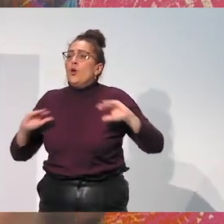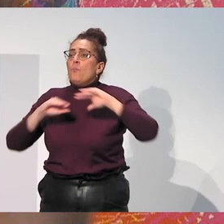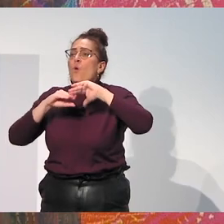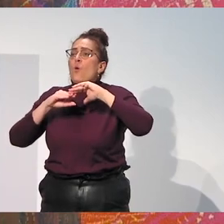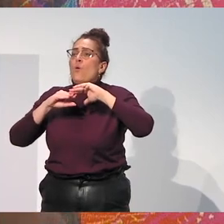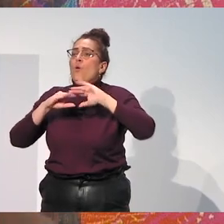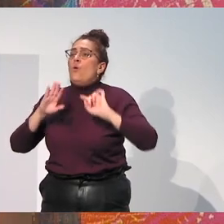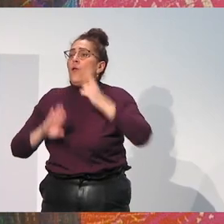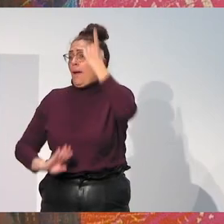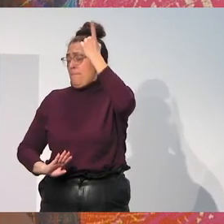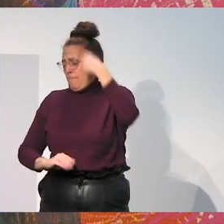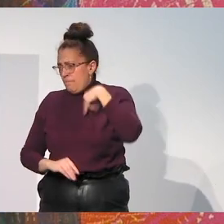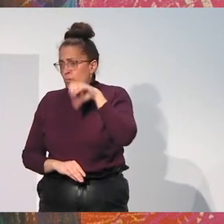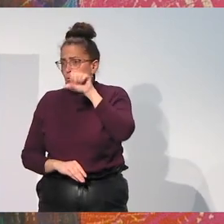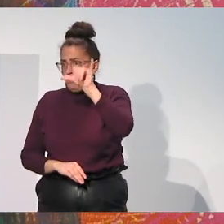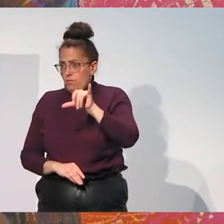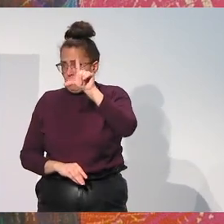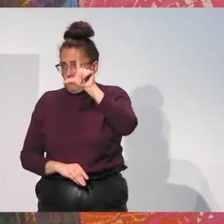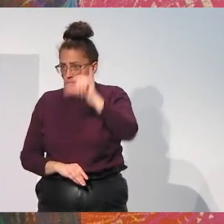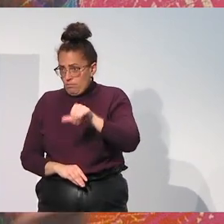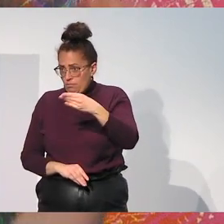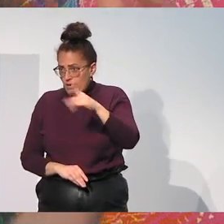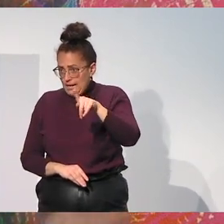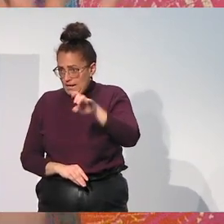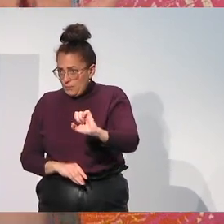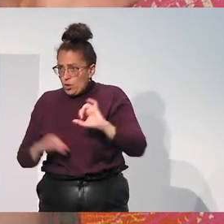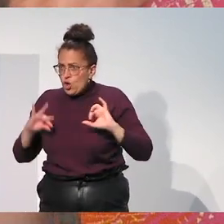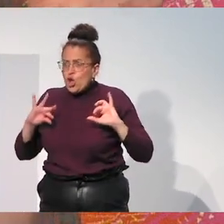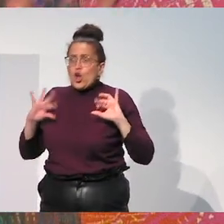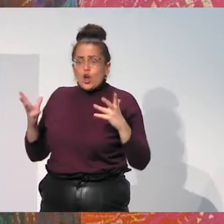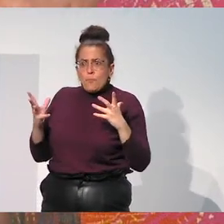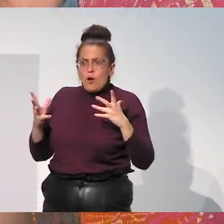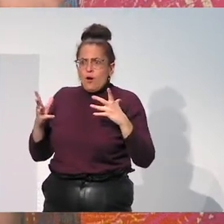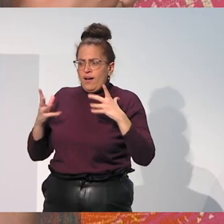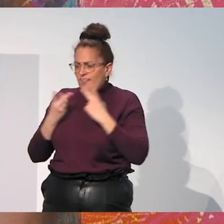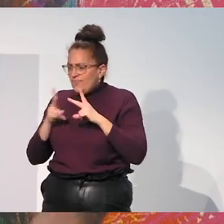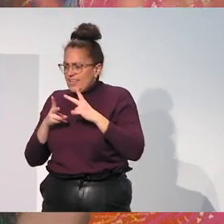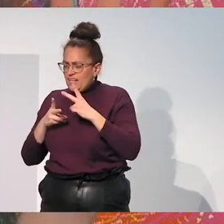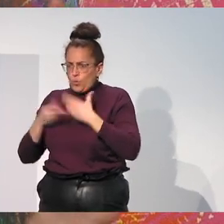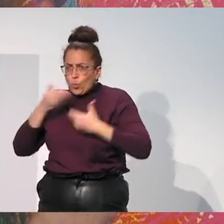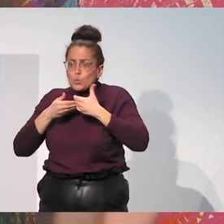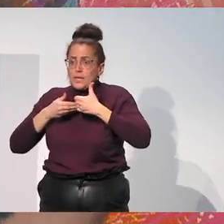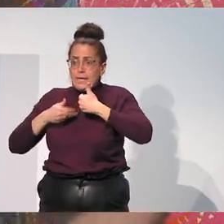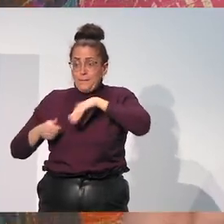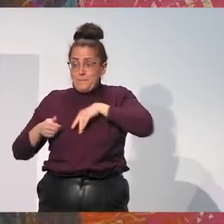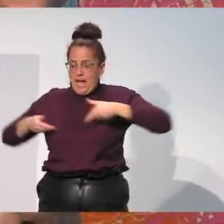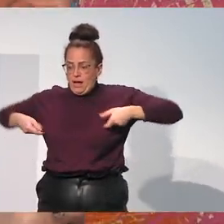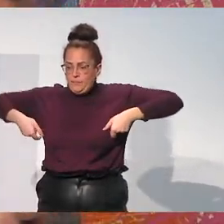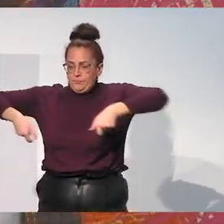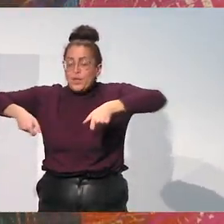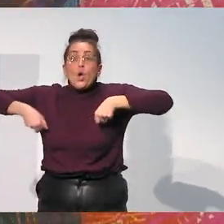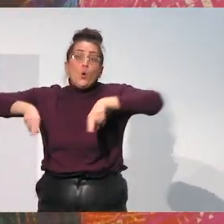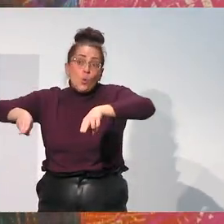chacun, comme ce sont des villes construites de manière perpendiculaire, chacun va avoir la même quantité de soleil pendant la journée, et d'où aussi